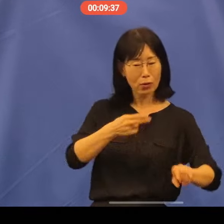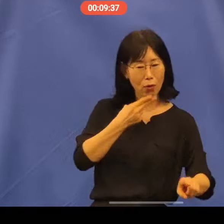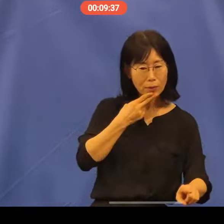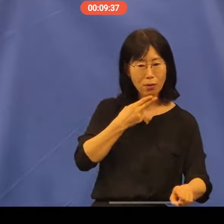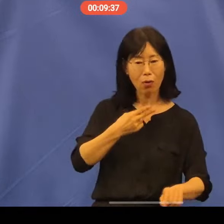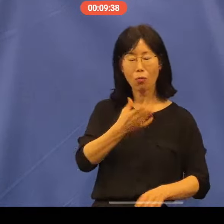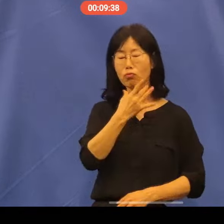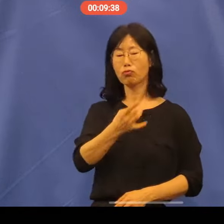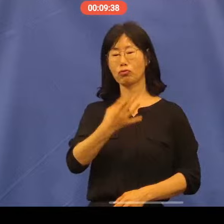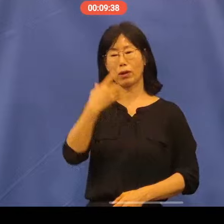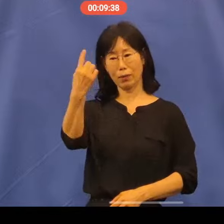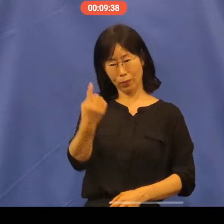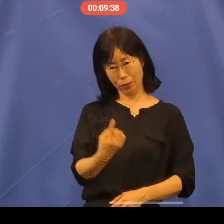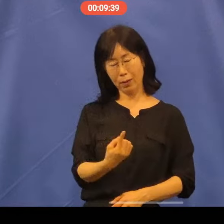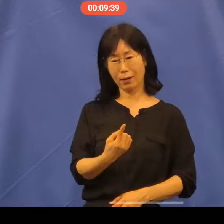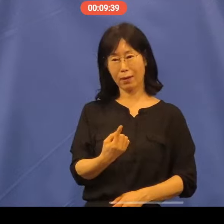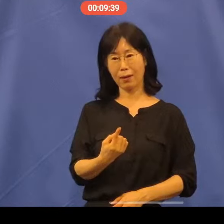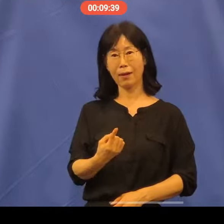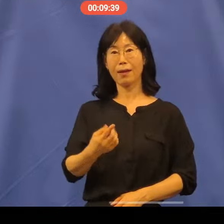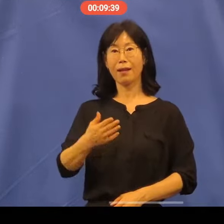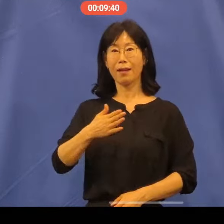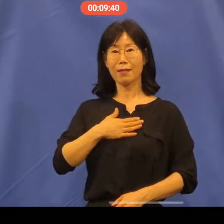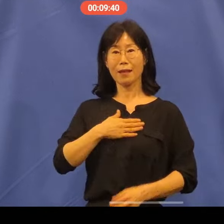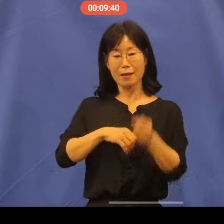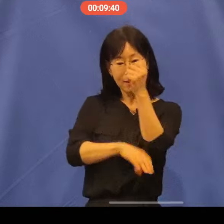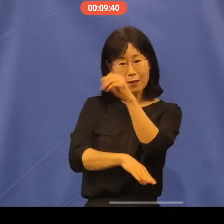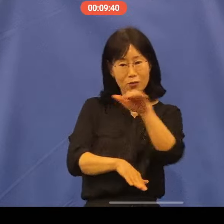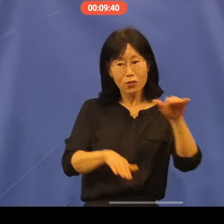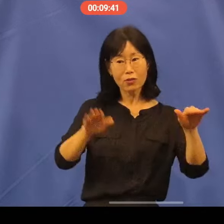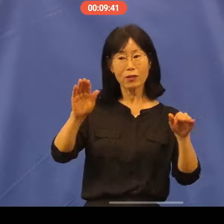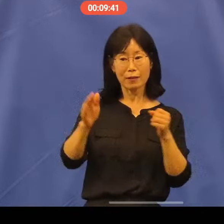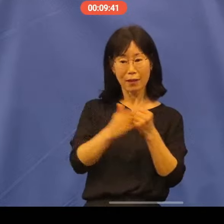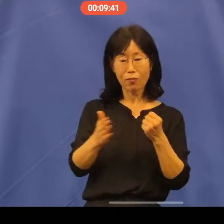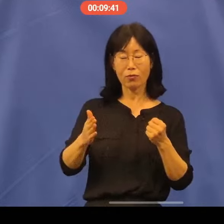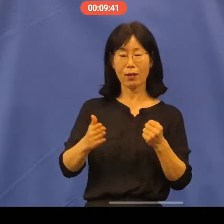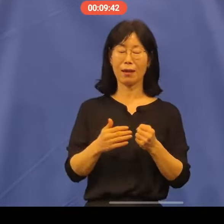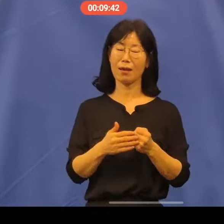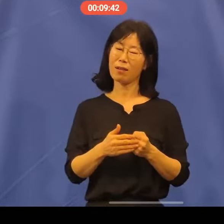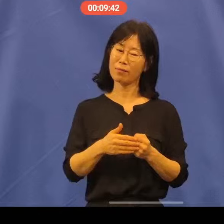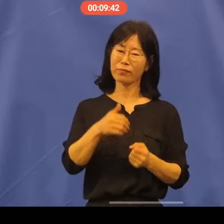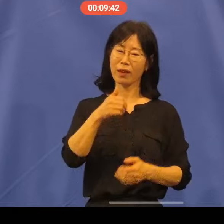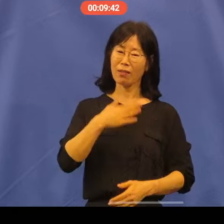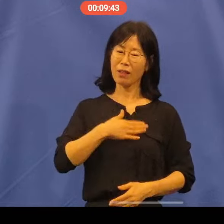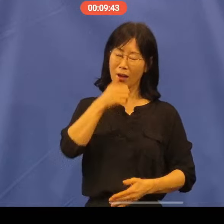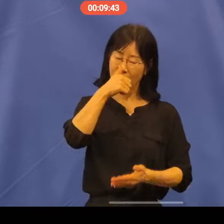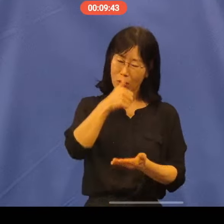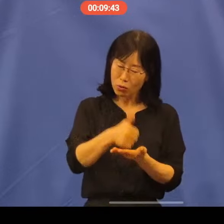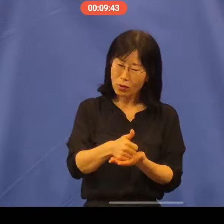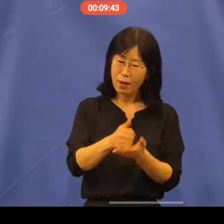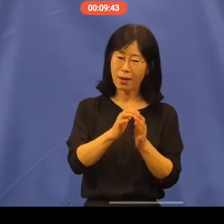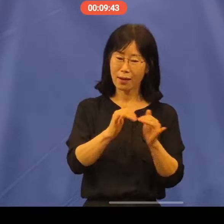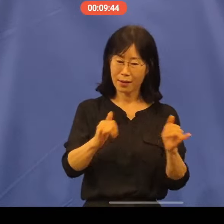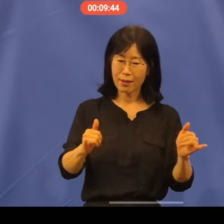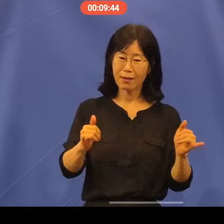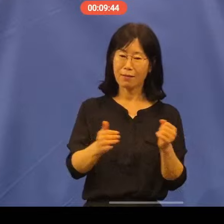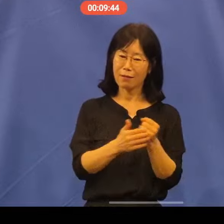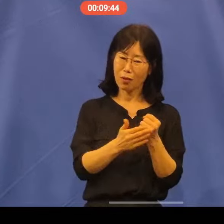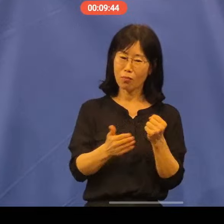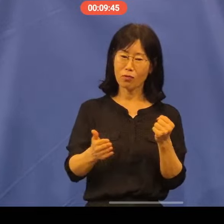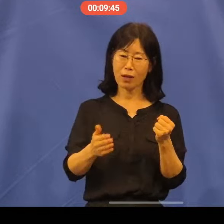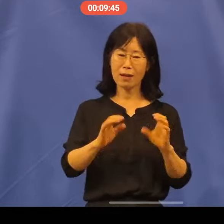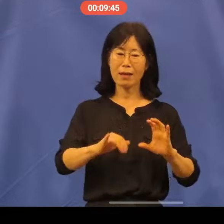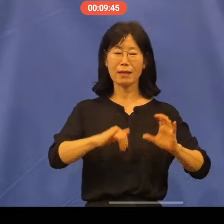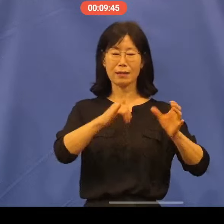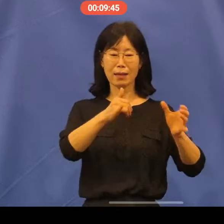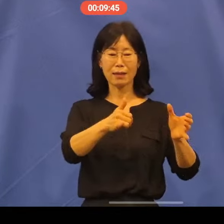기준이 된 인생은 어디로 갈지 몰라요. 자기가 기준이 되어 있으니까. 죄인이기 때문에 그 기준 자체가 잘못되어 있거든요.